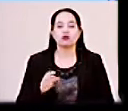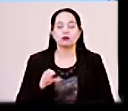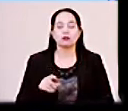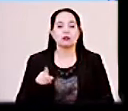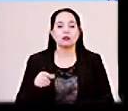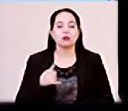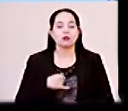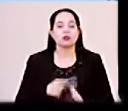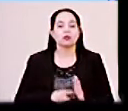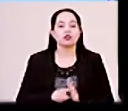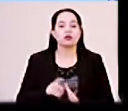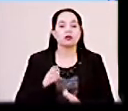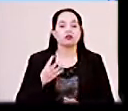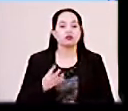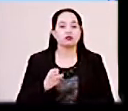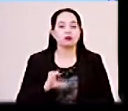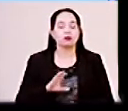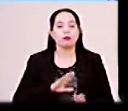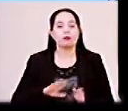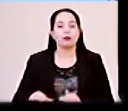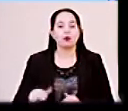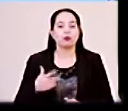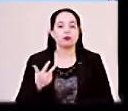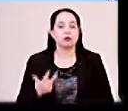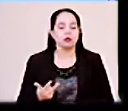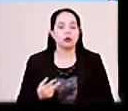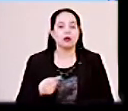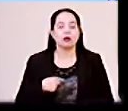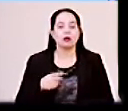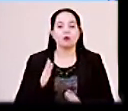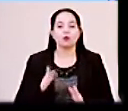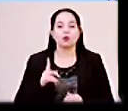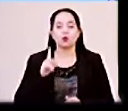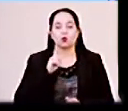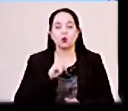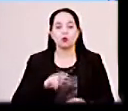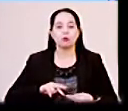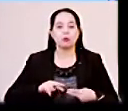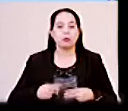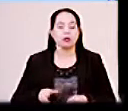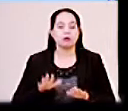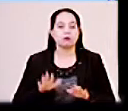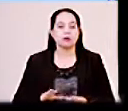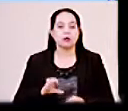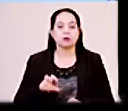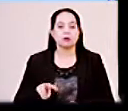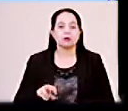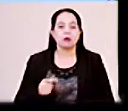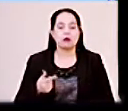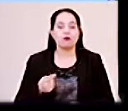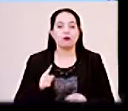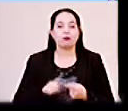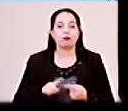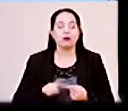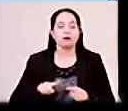а здесь сначала 4c, потом 3. Нам будет удобнее поменять местами слагаемые в первой скобке,